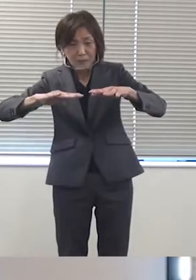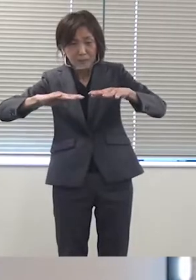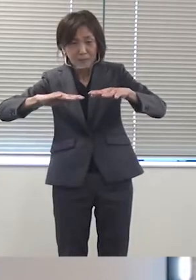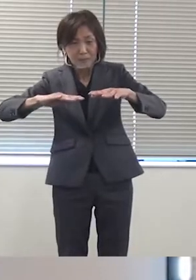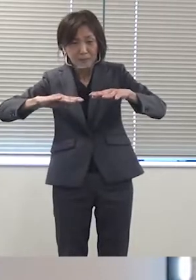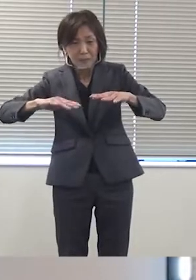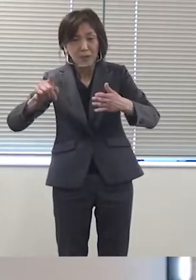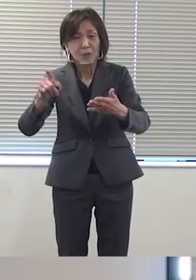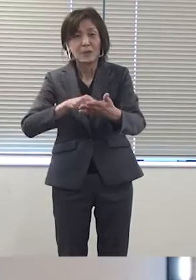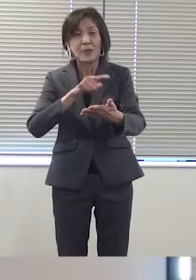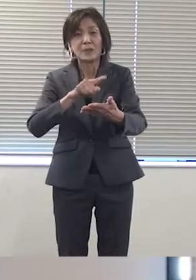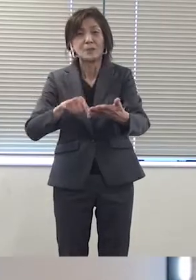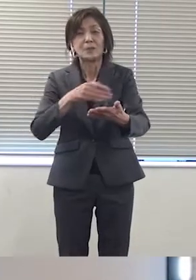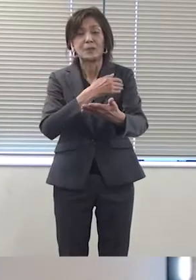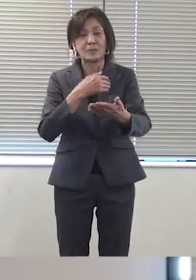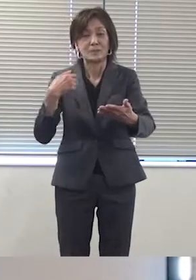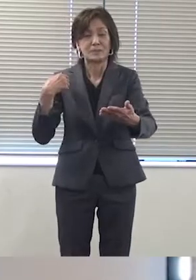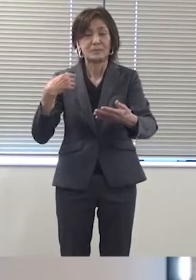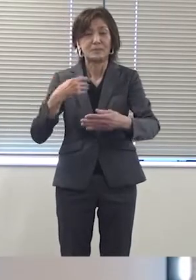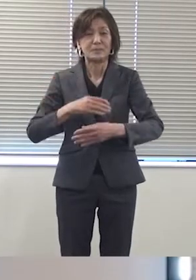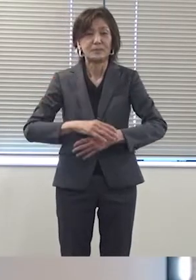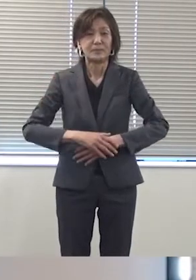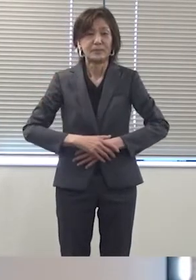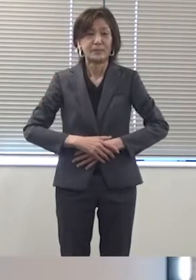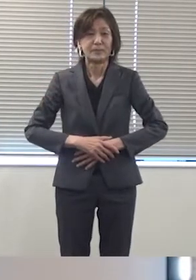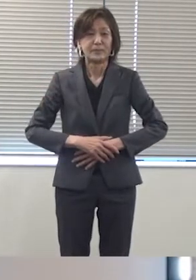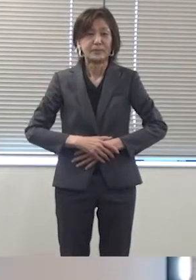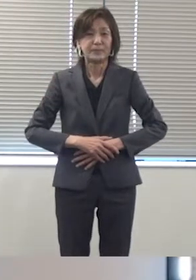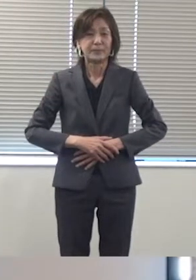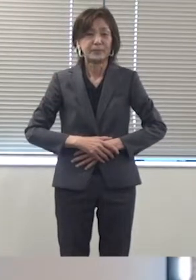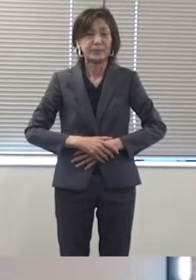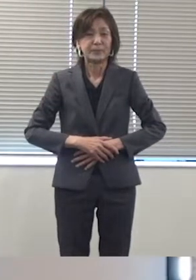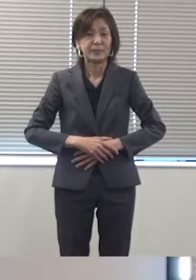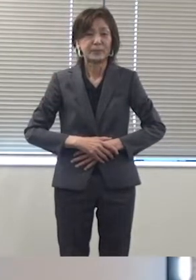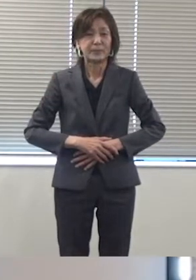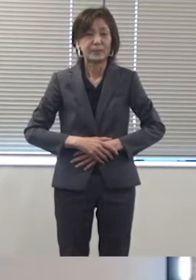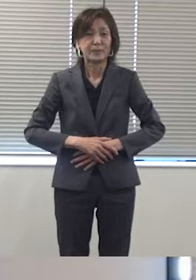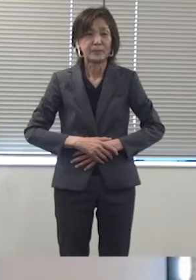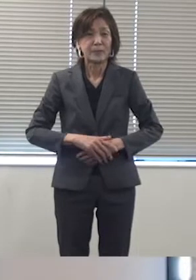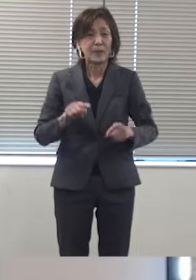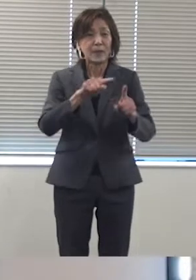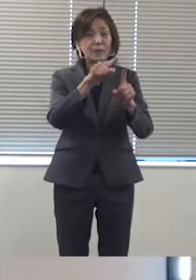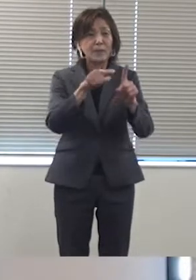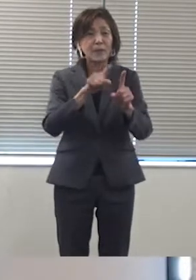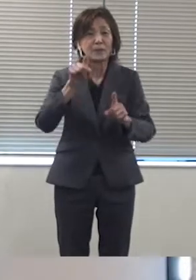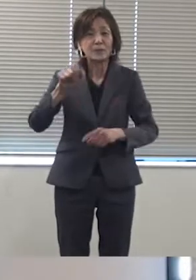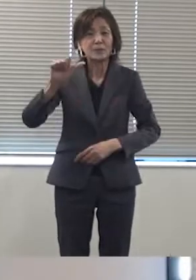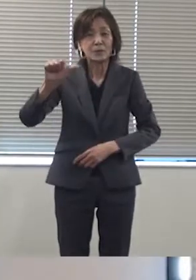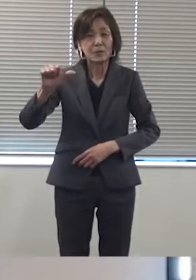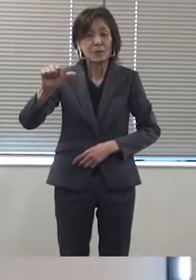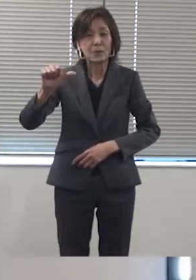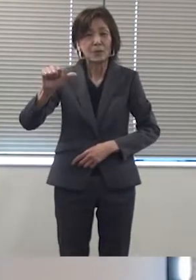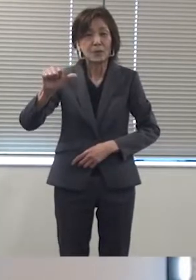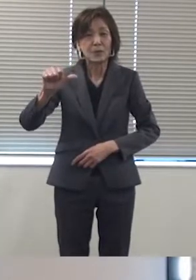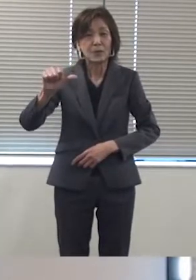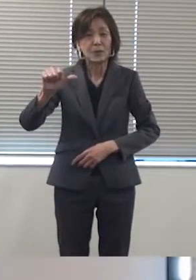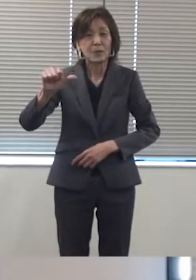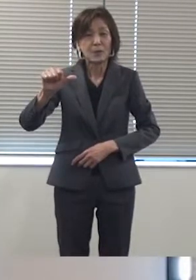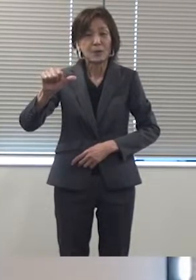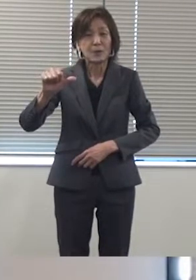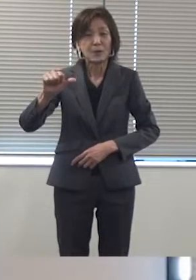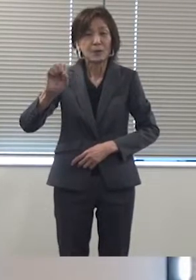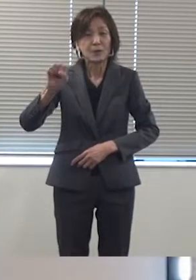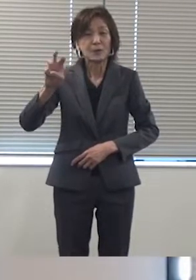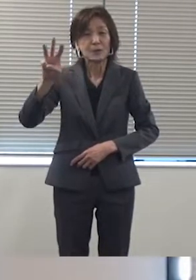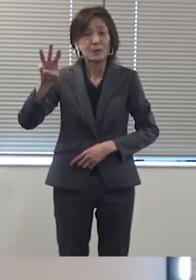えております。それから15ページの右の写真が佐川の参拝の施設で